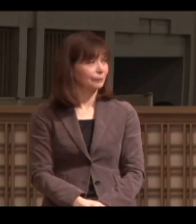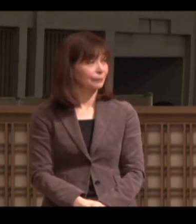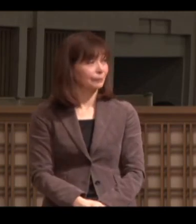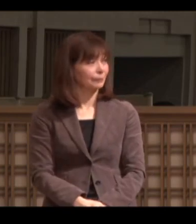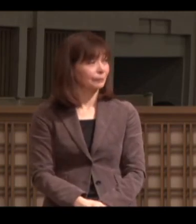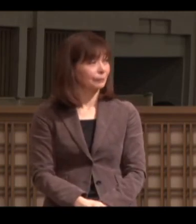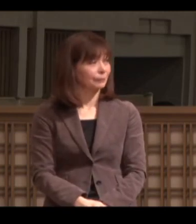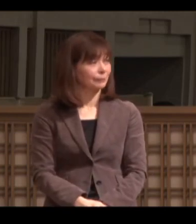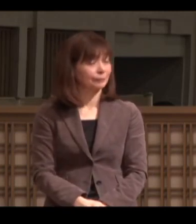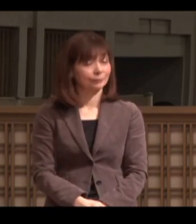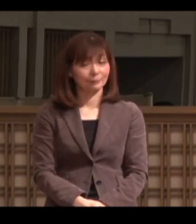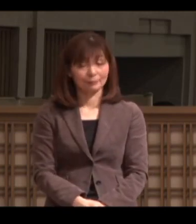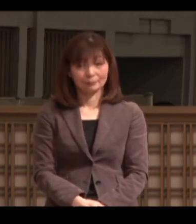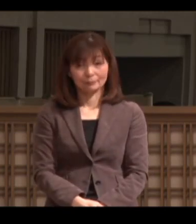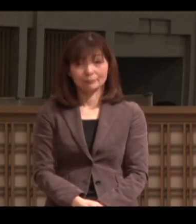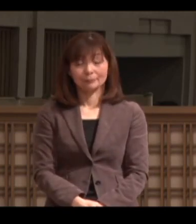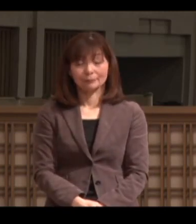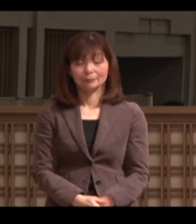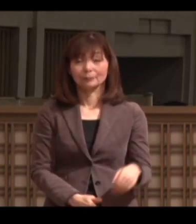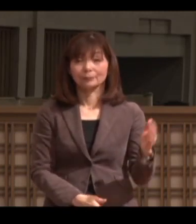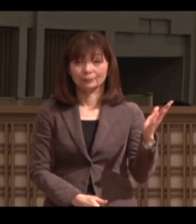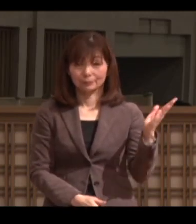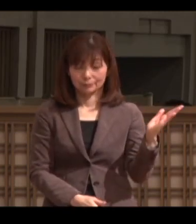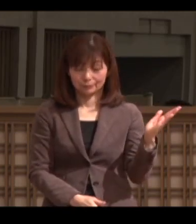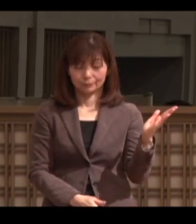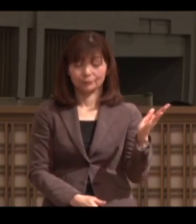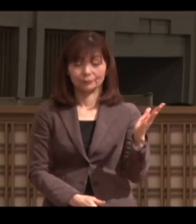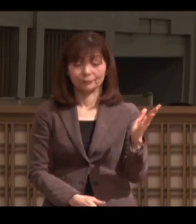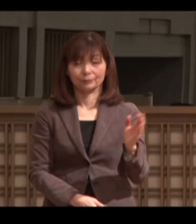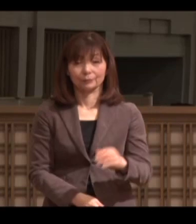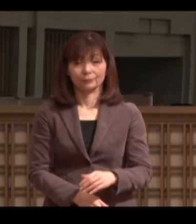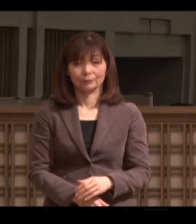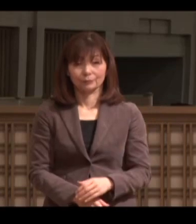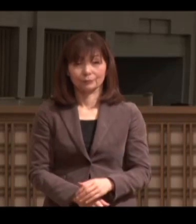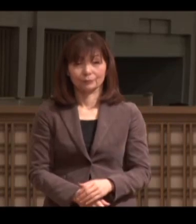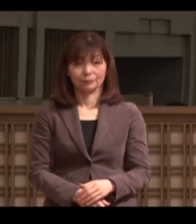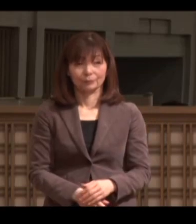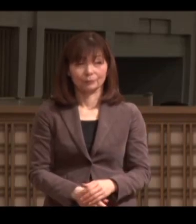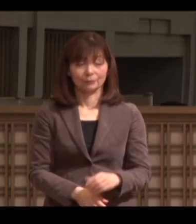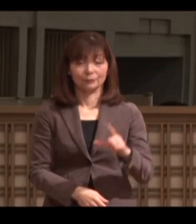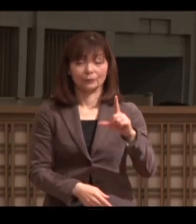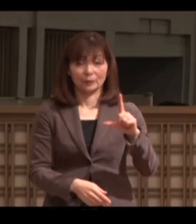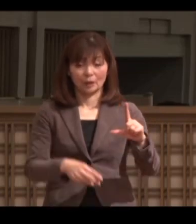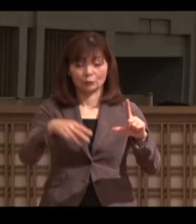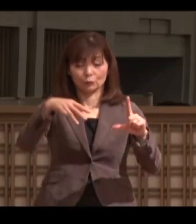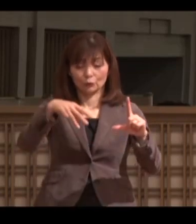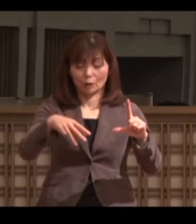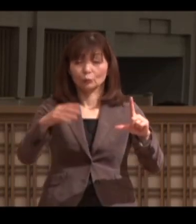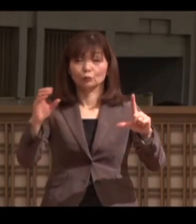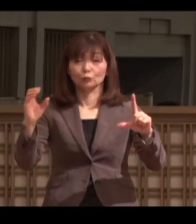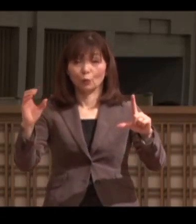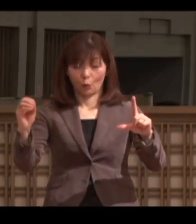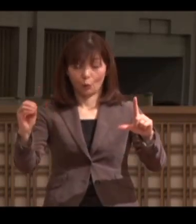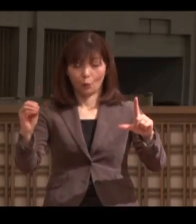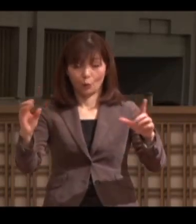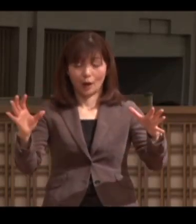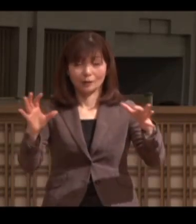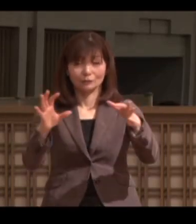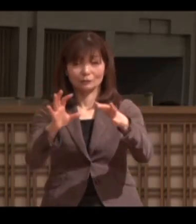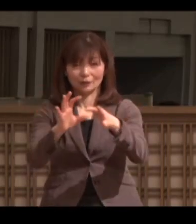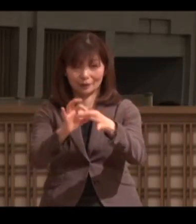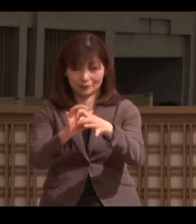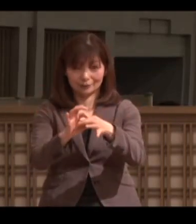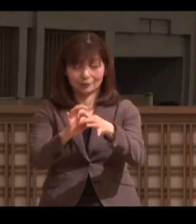ますはいとこのロゴタイプはLとMとOのつが繋がってい